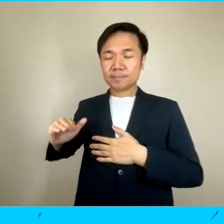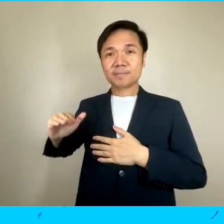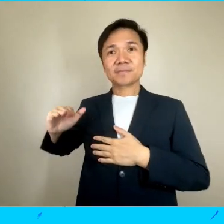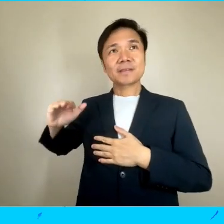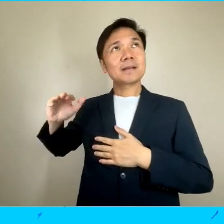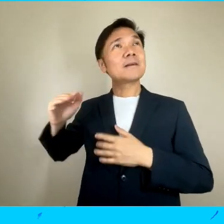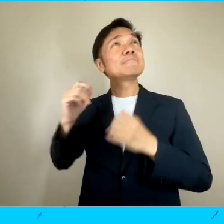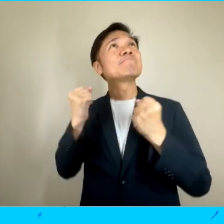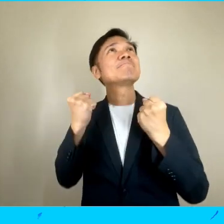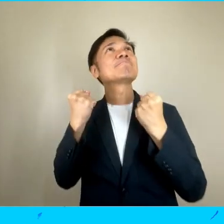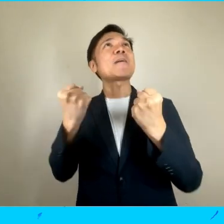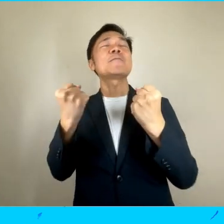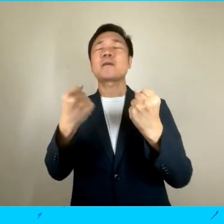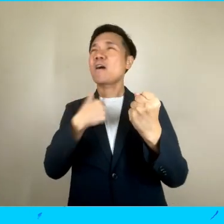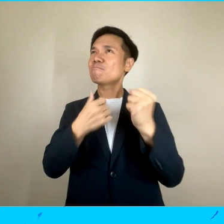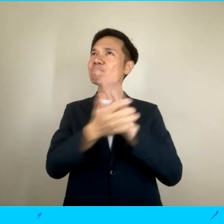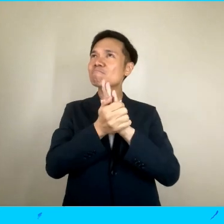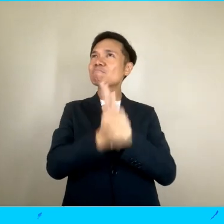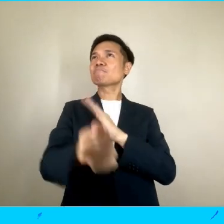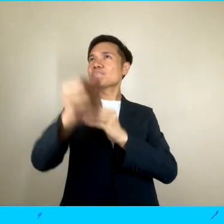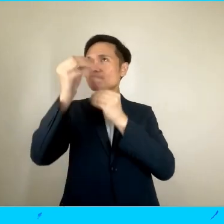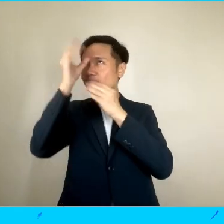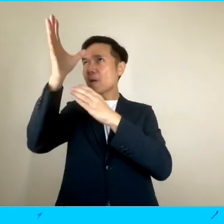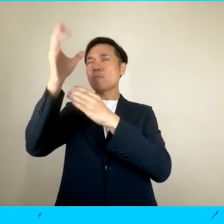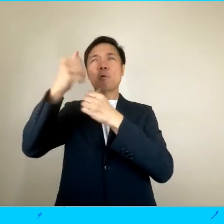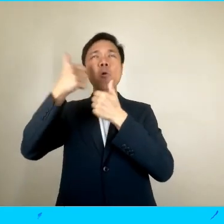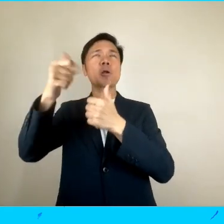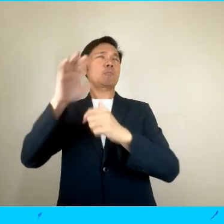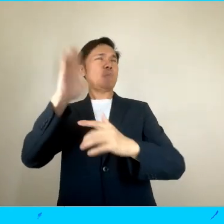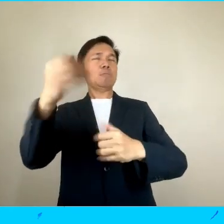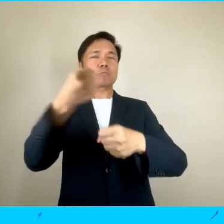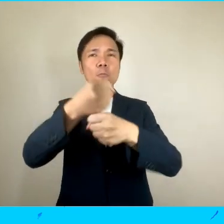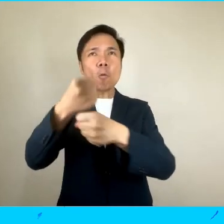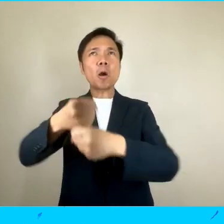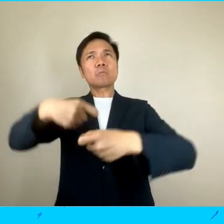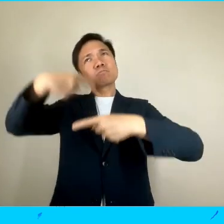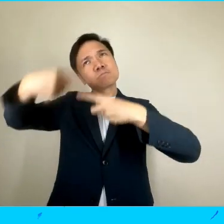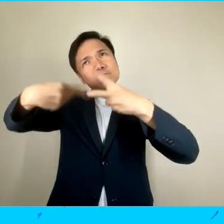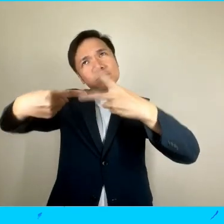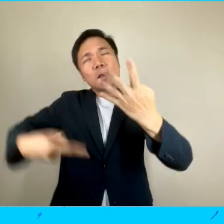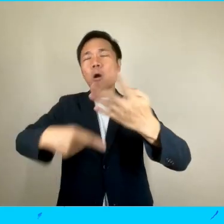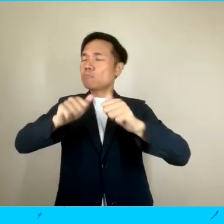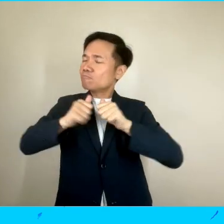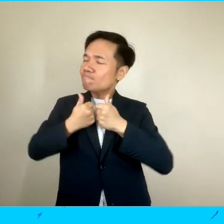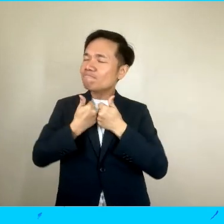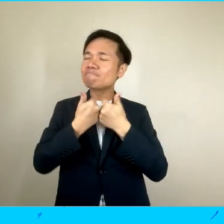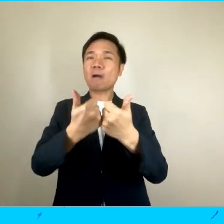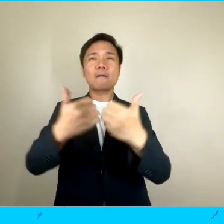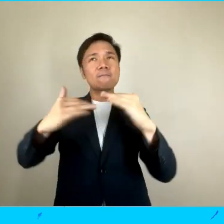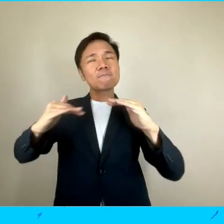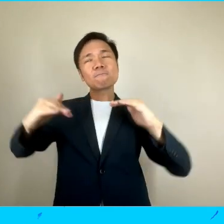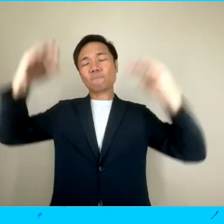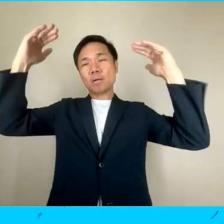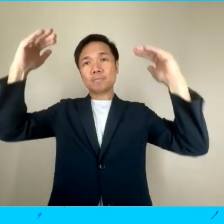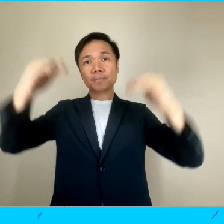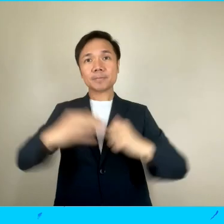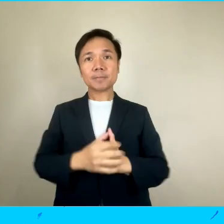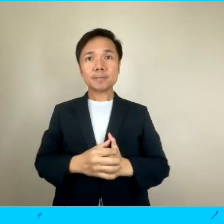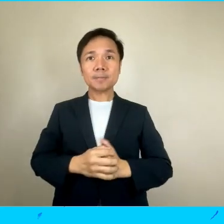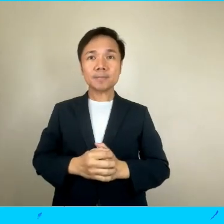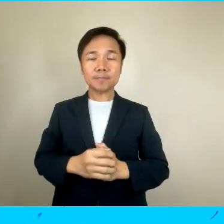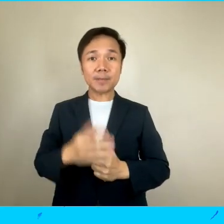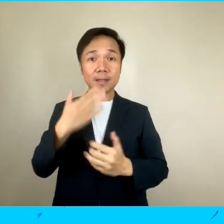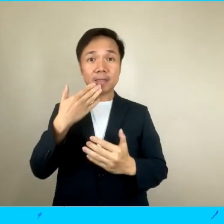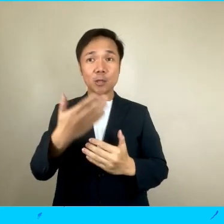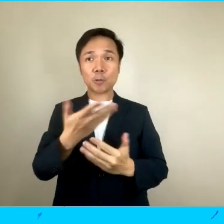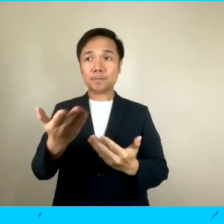puissent entrer dans la vie adulte de la meilleure façon possible. Et je vais détailler cela plus